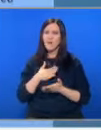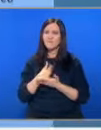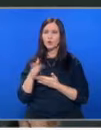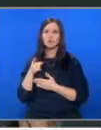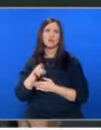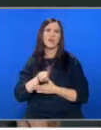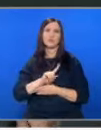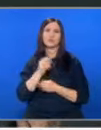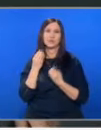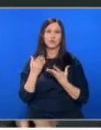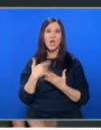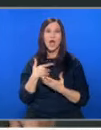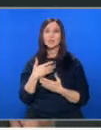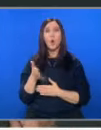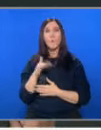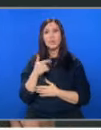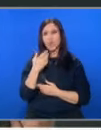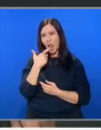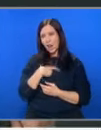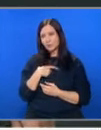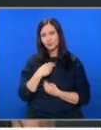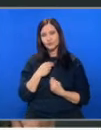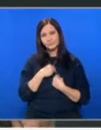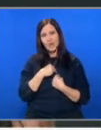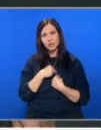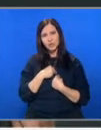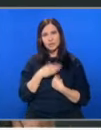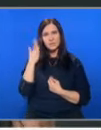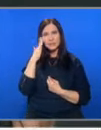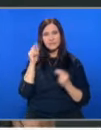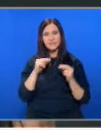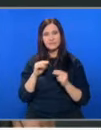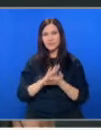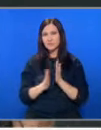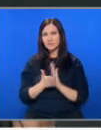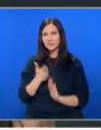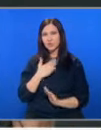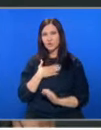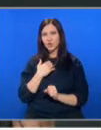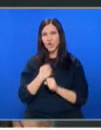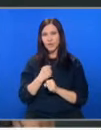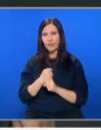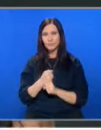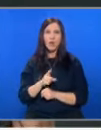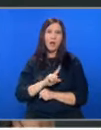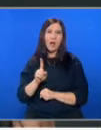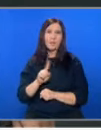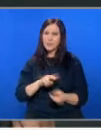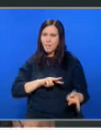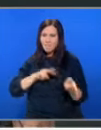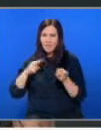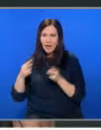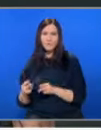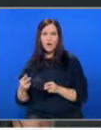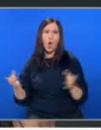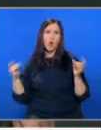случи. Аз обаче лично разчитам Министерския съвет да си свърши своята работа, а не да прехвърля